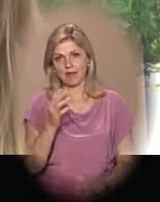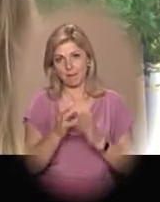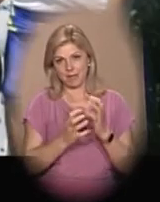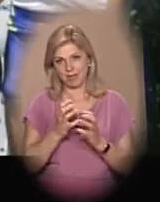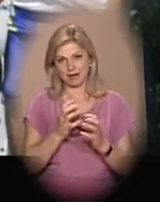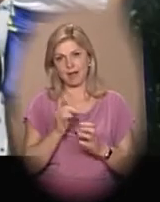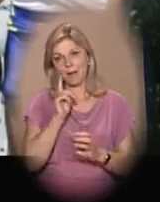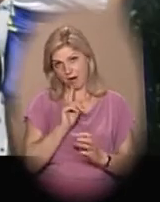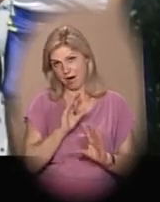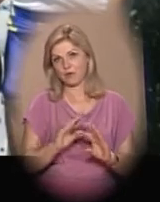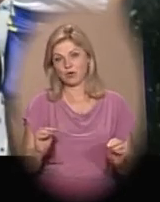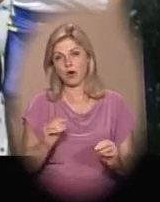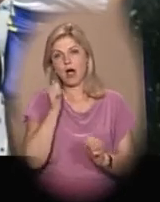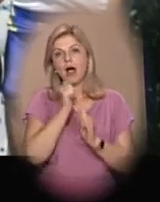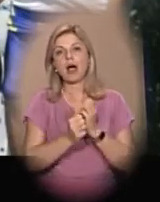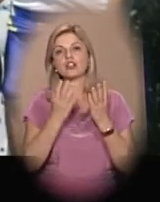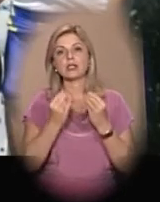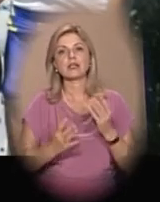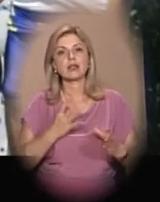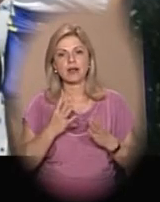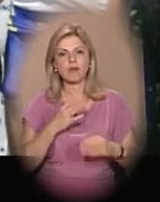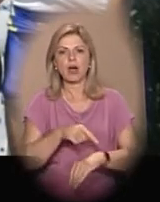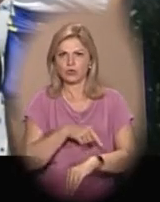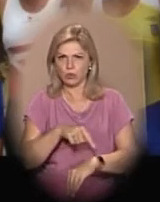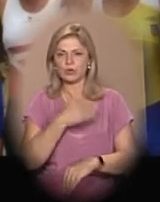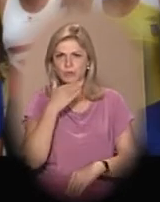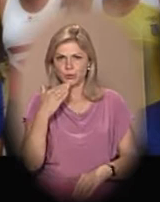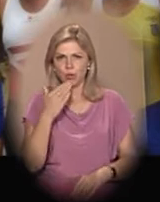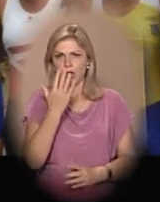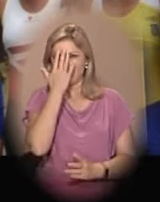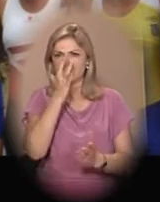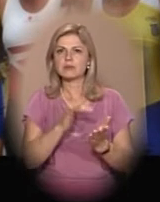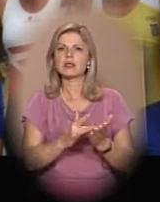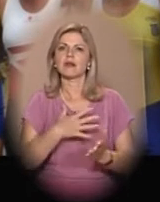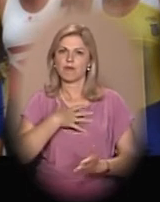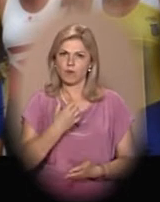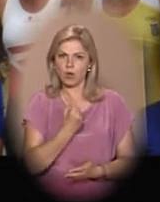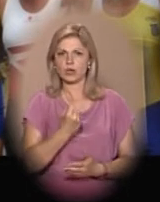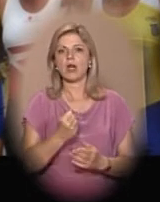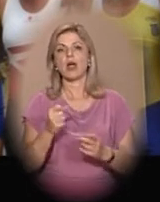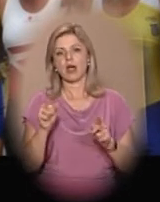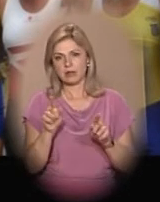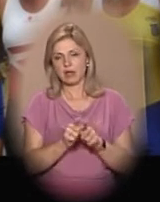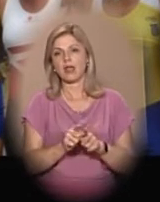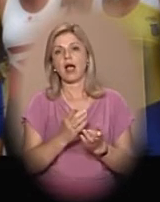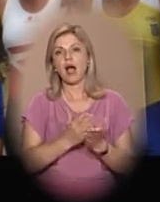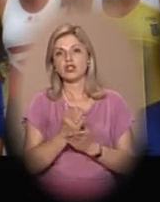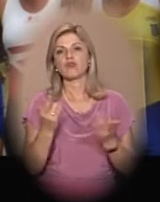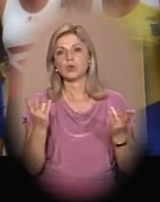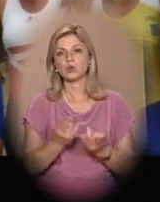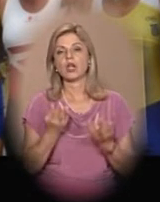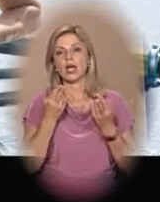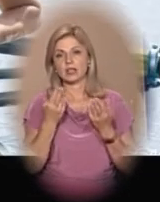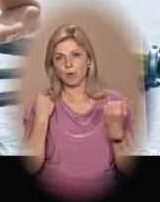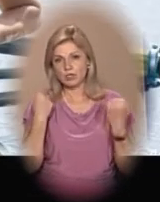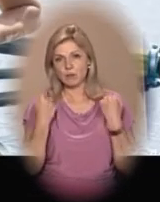все. Щоденні тренування по кілька годин, цілеспрямованість і повна віддача – саме ці якості необхідні спортсменам для досягнення